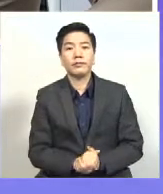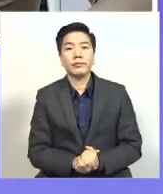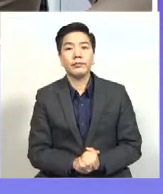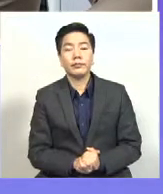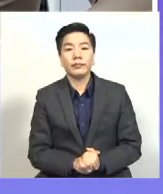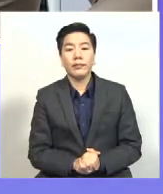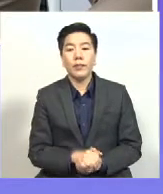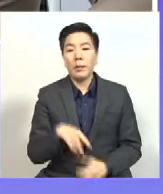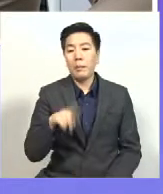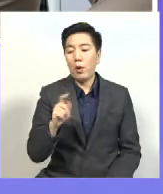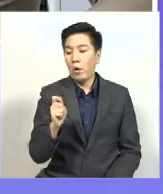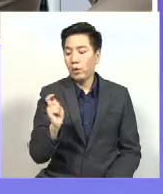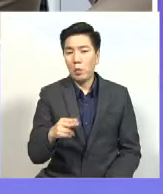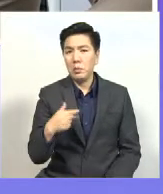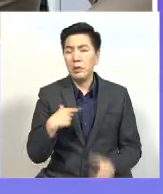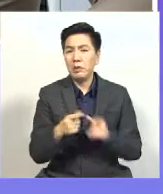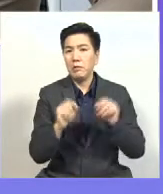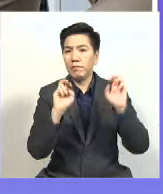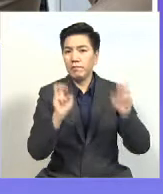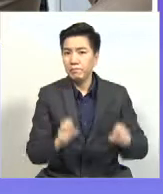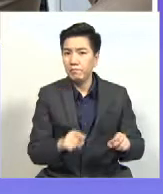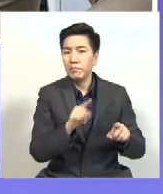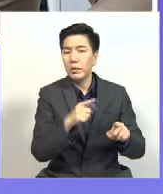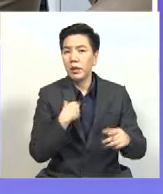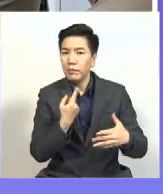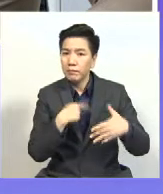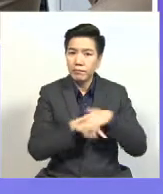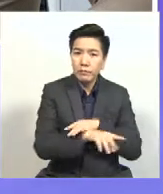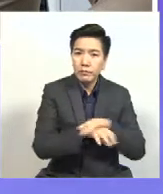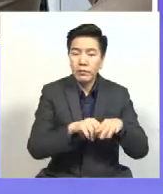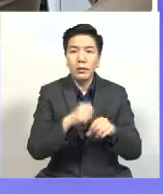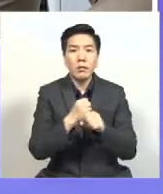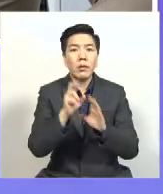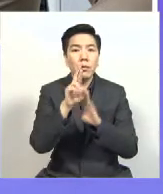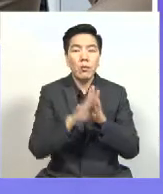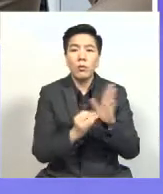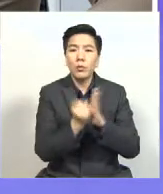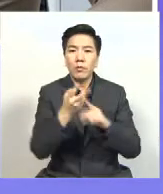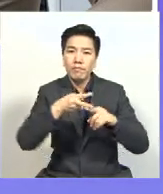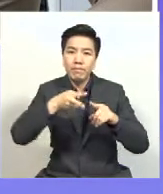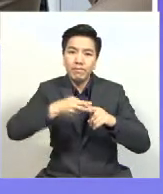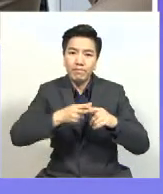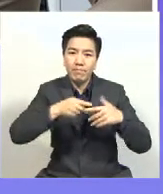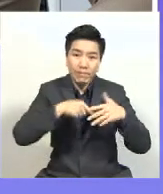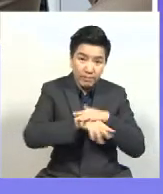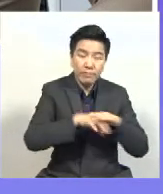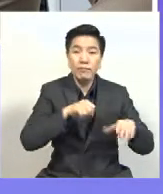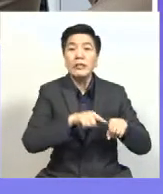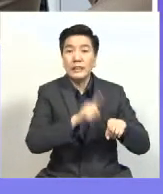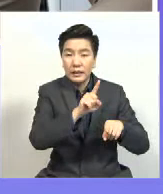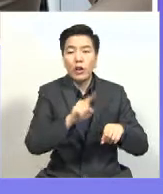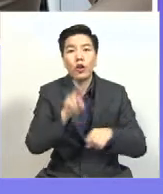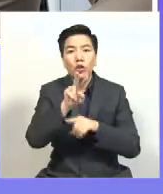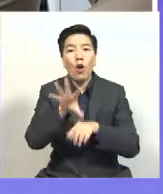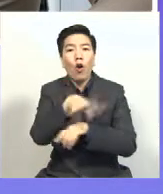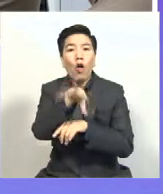ะที่บก.ปอท.นะครับก็มีอยู่หลายเรื่องนะครับทั้งเรื่องการเข้าสู่ระบบโดยมิชอบหรือเรียกง่ายๆว่าแฮกนะครับแล้วก็การหลอกลวง